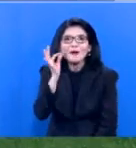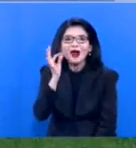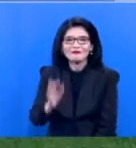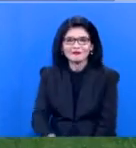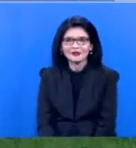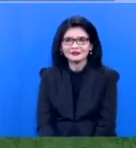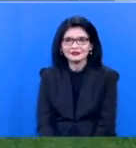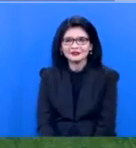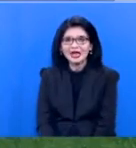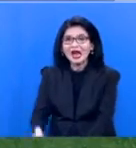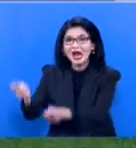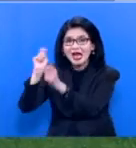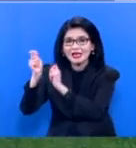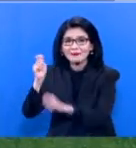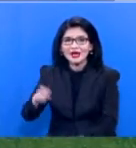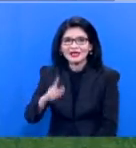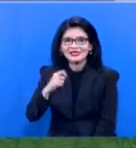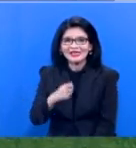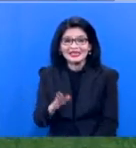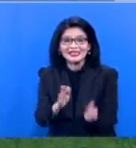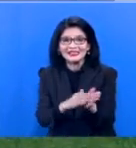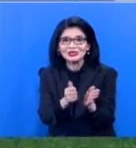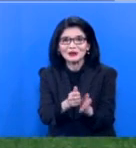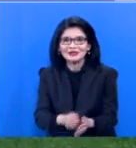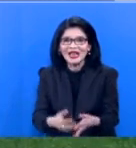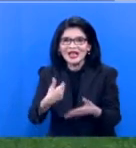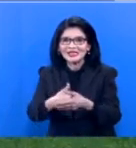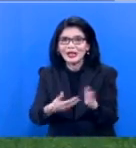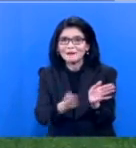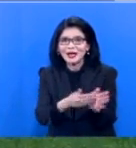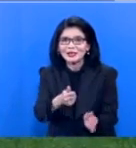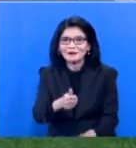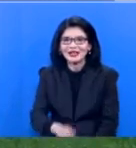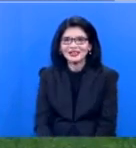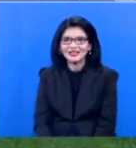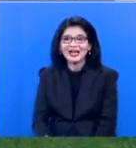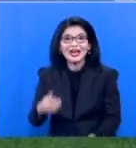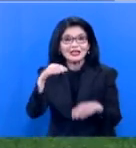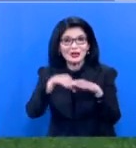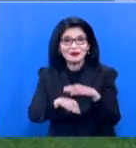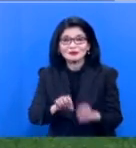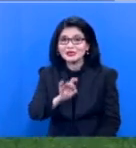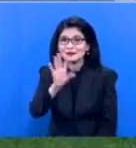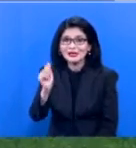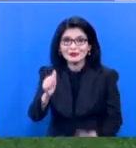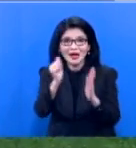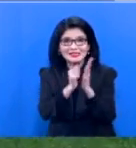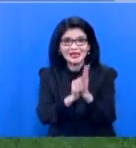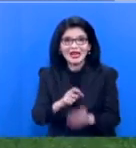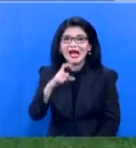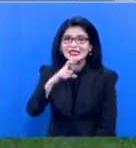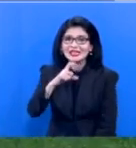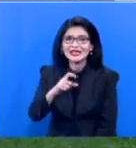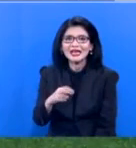penting, lebaran biasanya identik dengan salam tempel. Nah, pemberian salam tempel bisa dimasukkan ke dalam rangkaian acara. Metodenya cukup